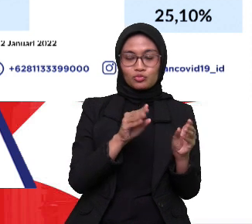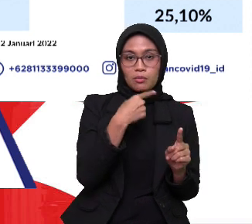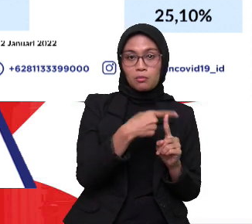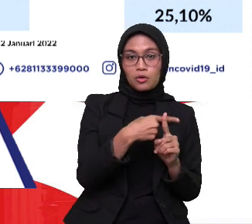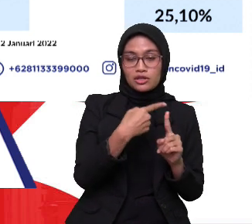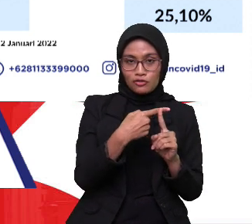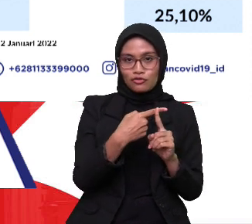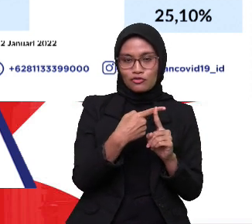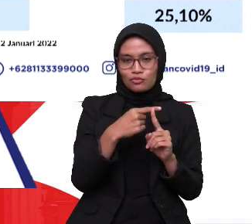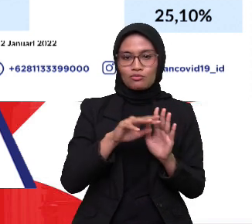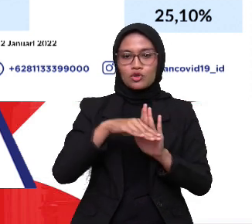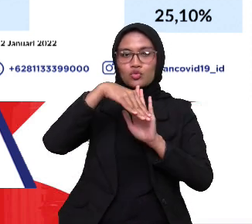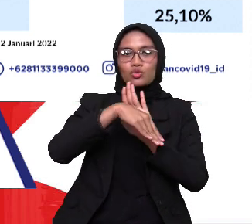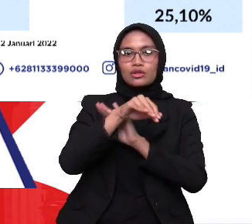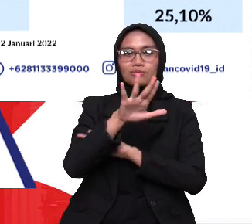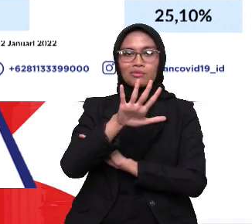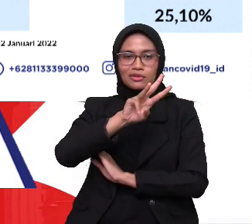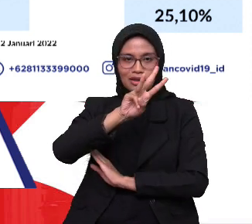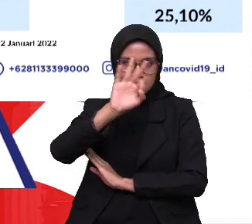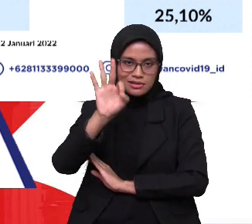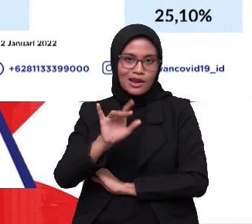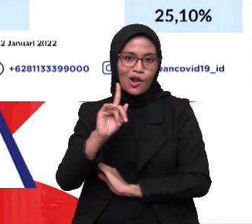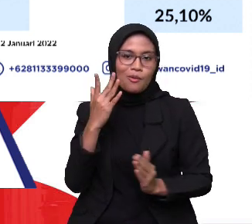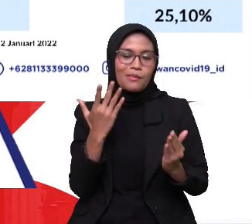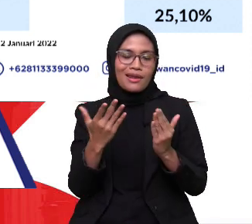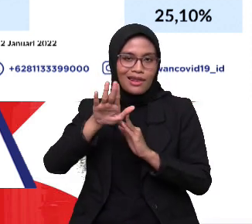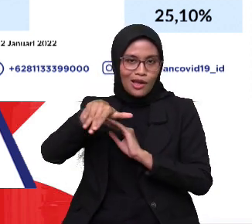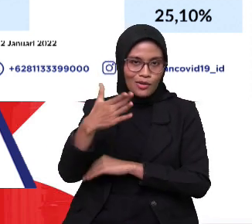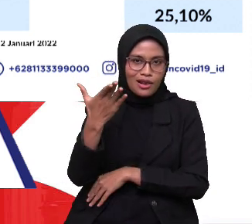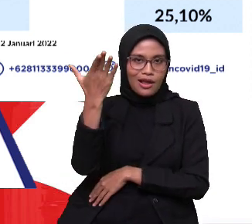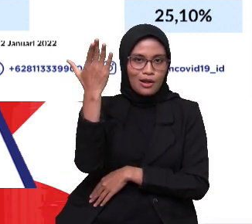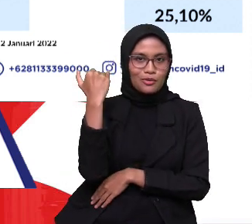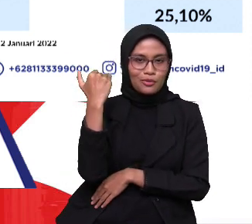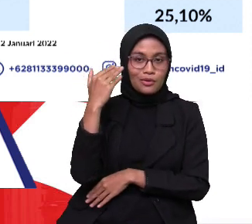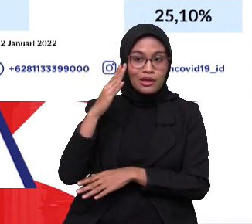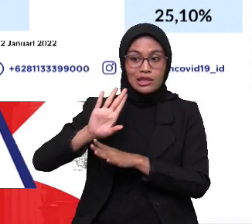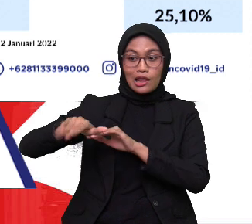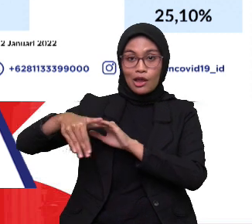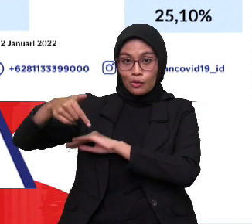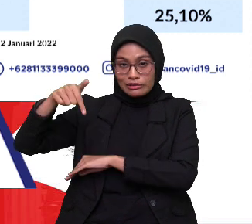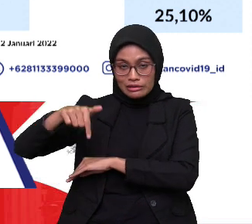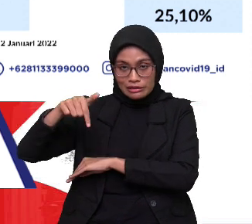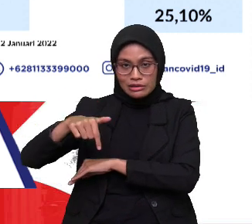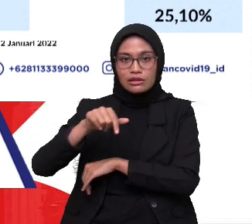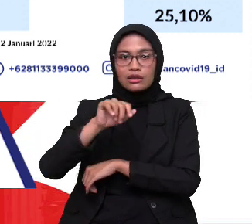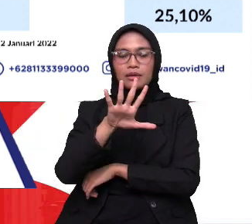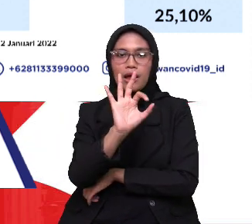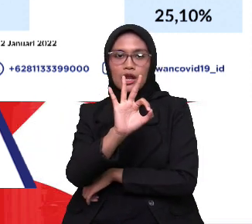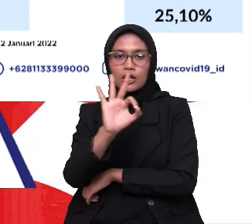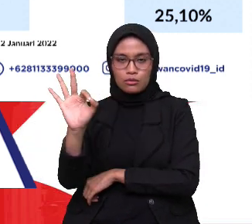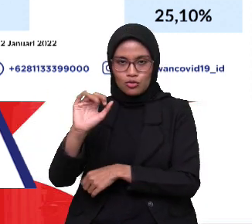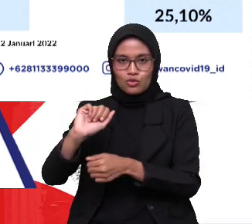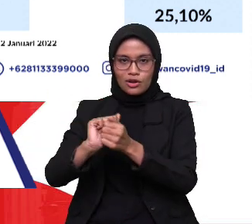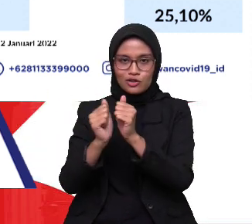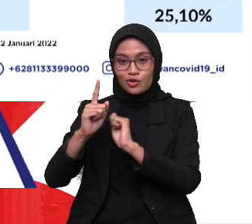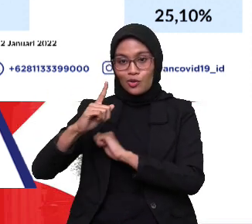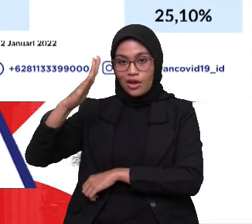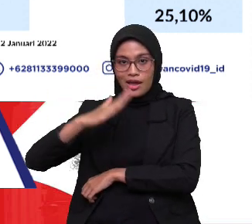53 persen dibandingkan tahun lalu dimana tahun ini sebesar 5000 kasus harian